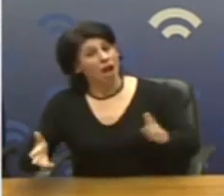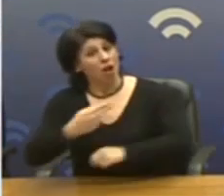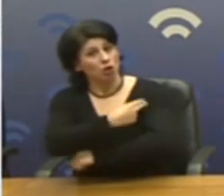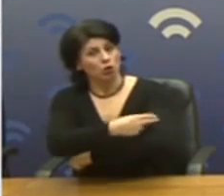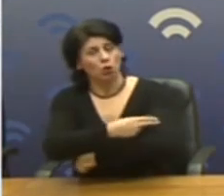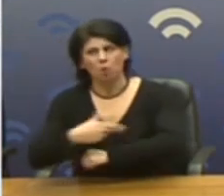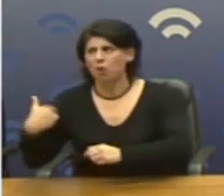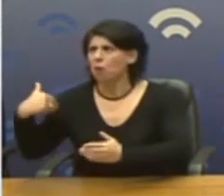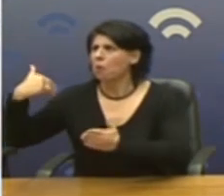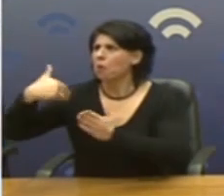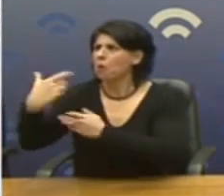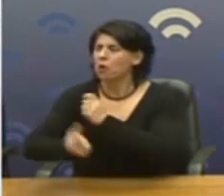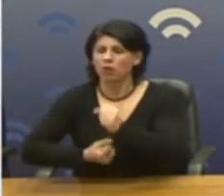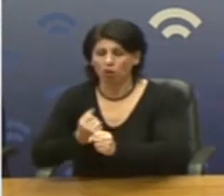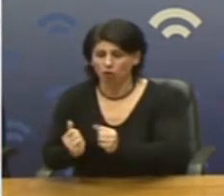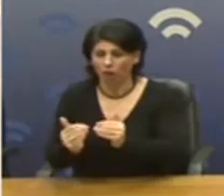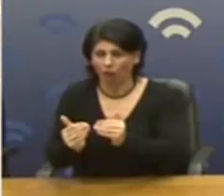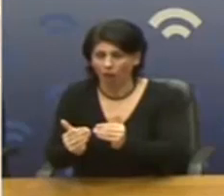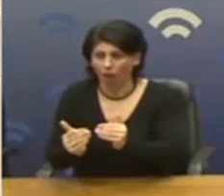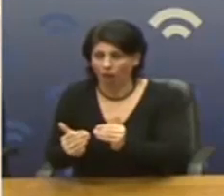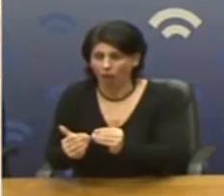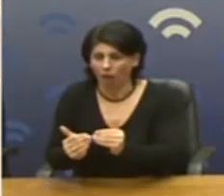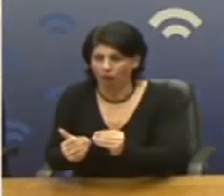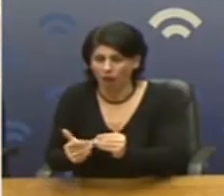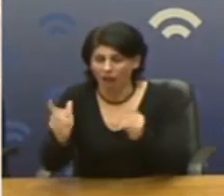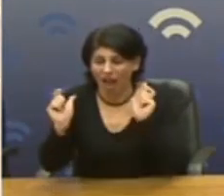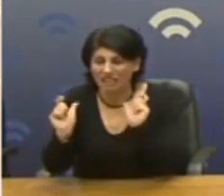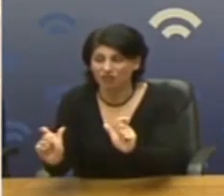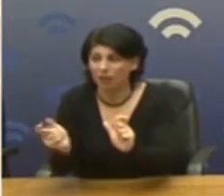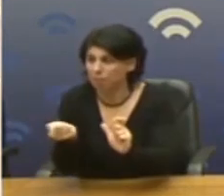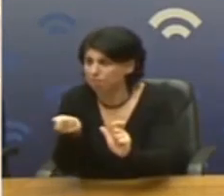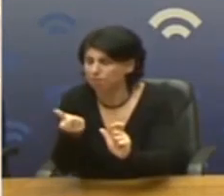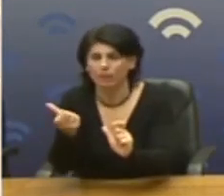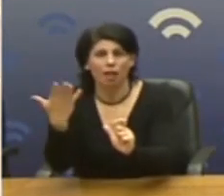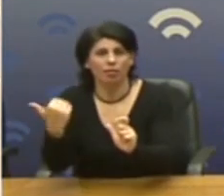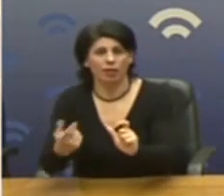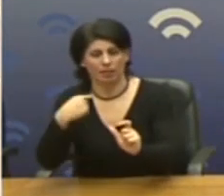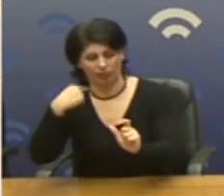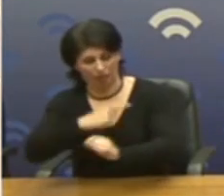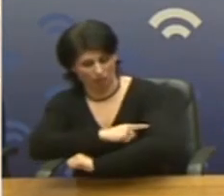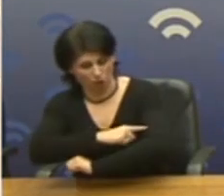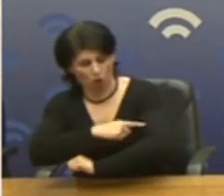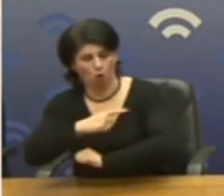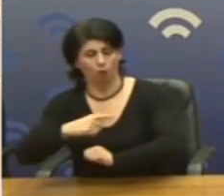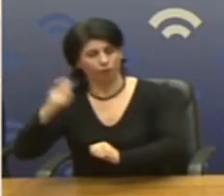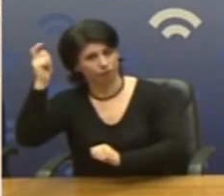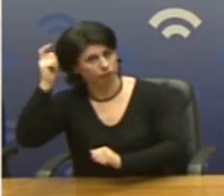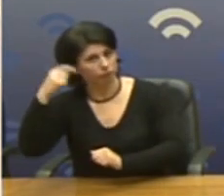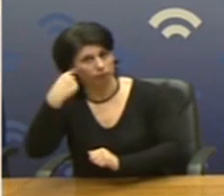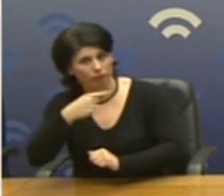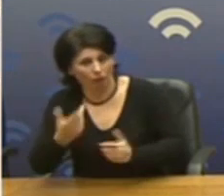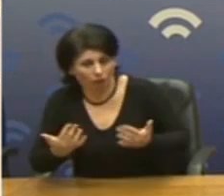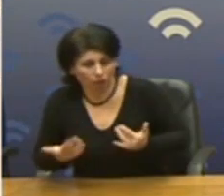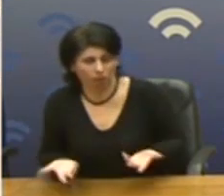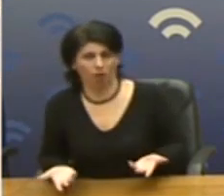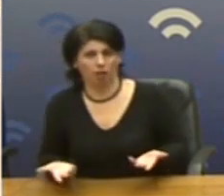τώρα λειτουργούν στα όρια ασφάλειας χωρίς το απαραίτητο ιατρικό και νοσηλευτικό προσωπικό, χωρίς